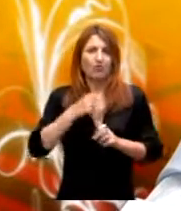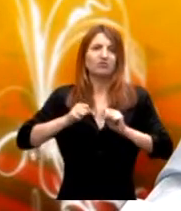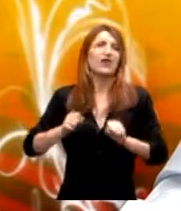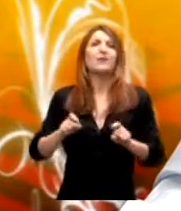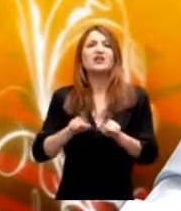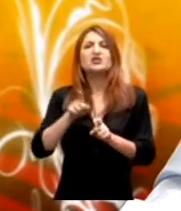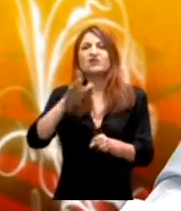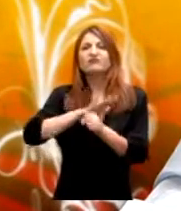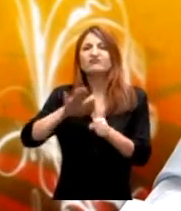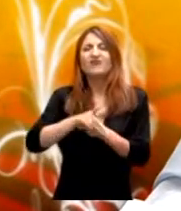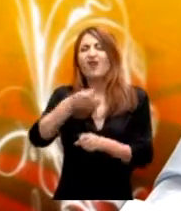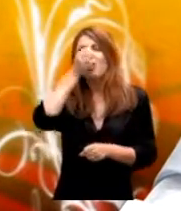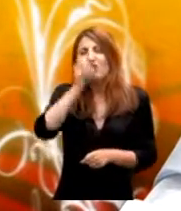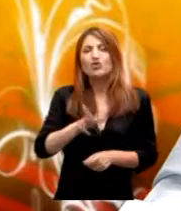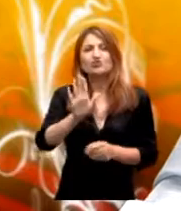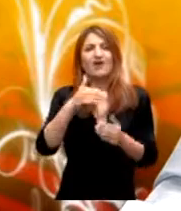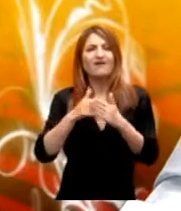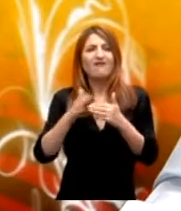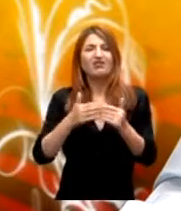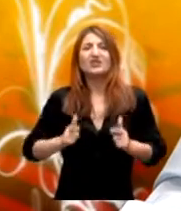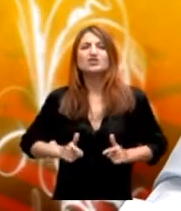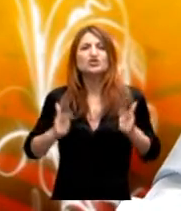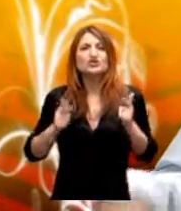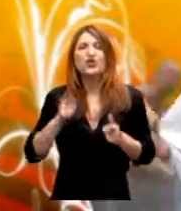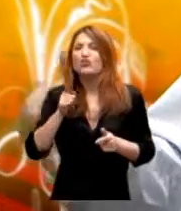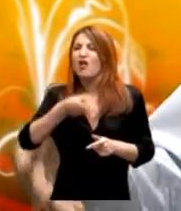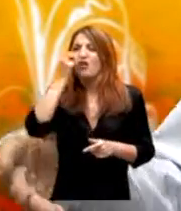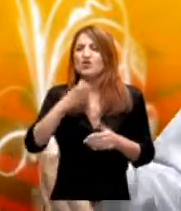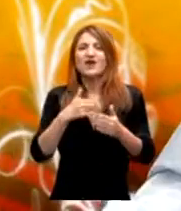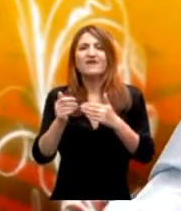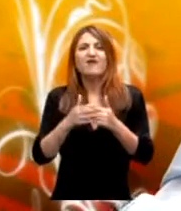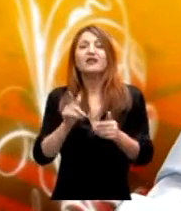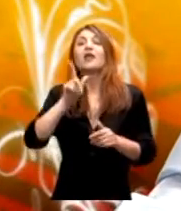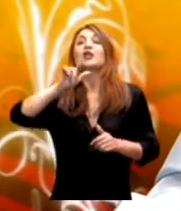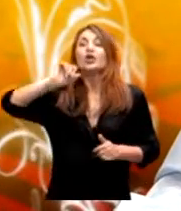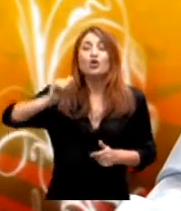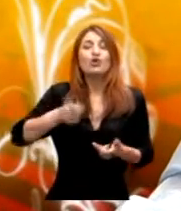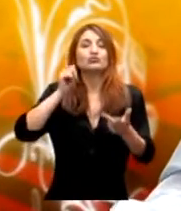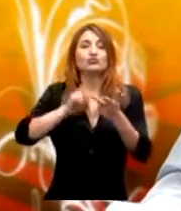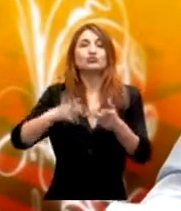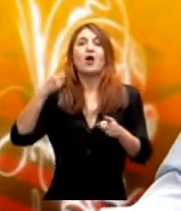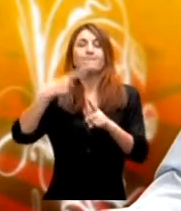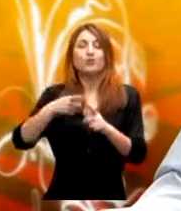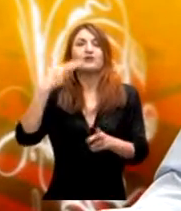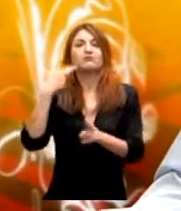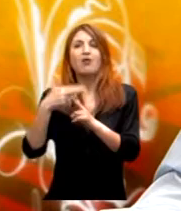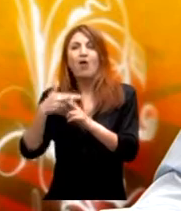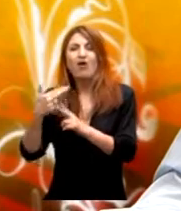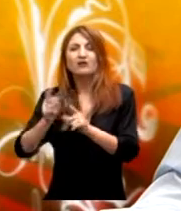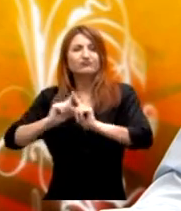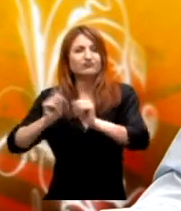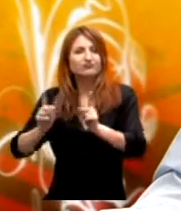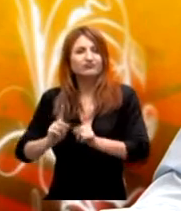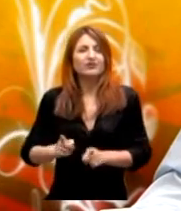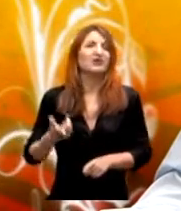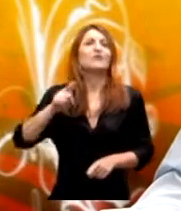nego mu ruši i kvalitetu života. Ruši to jako kvalitetu života. Uz ove bolesti o kojima smo govorili, ali ima još puno, puno